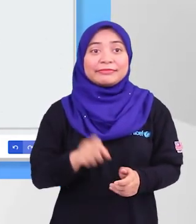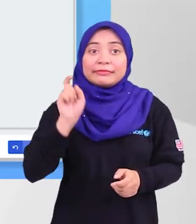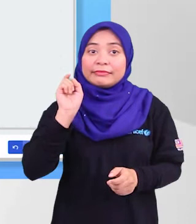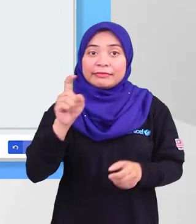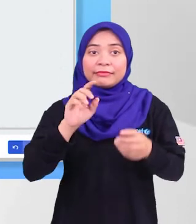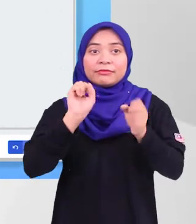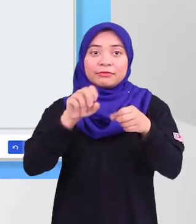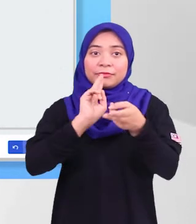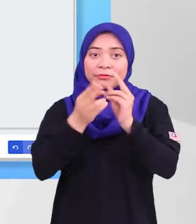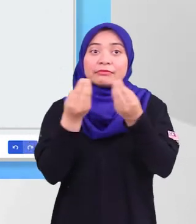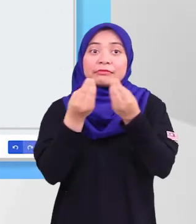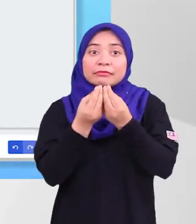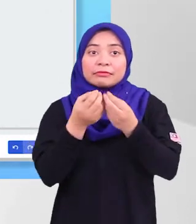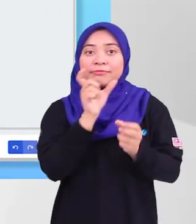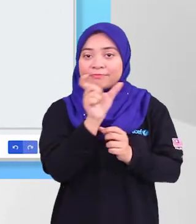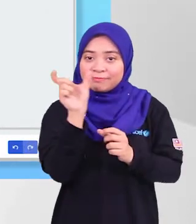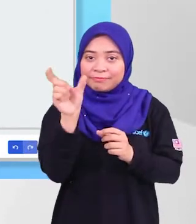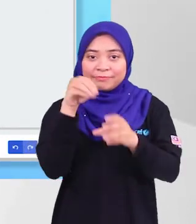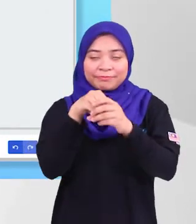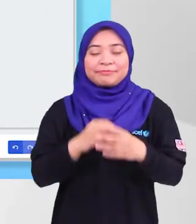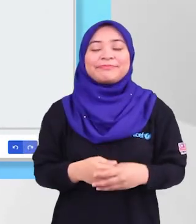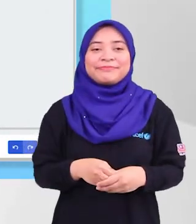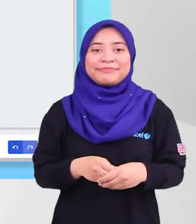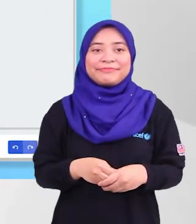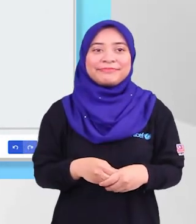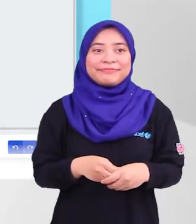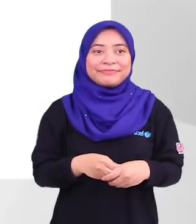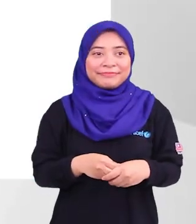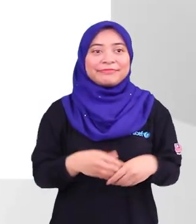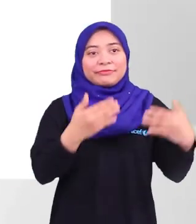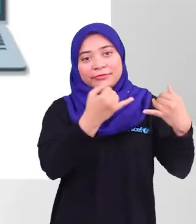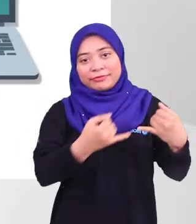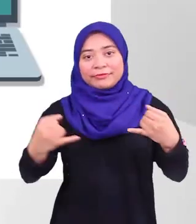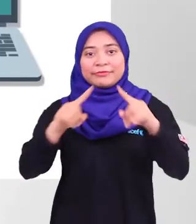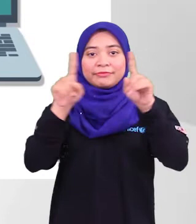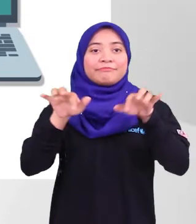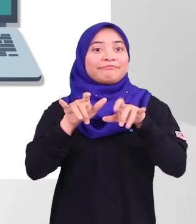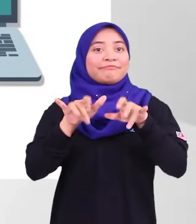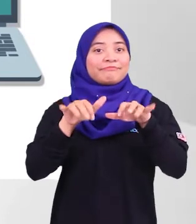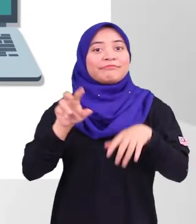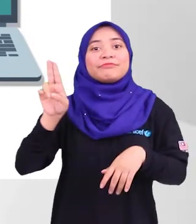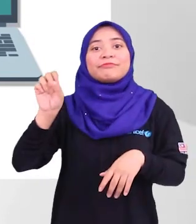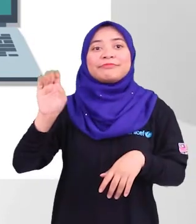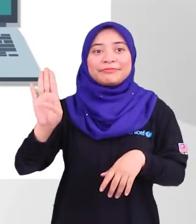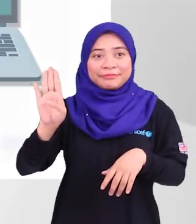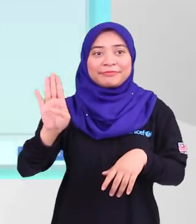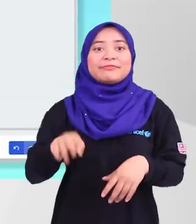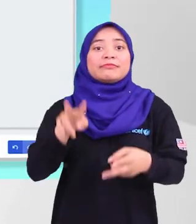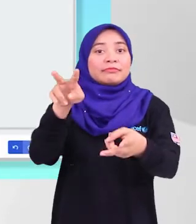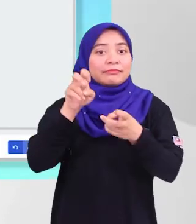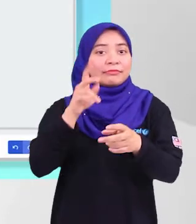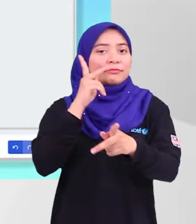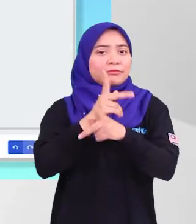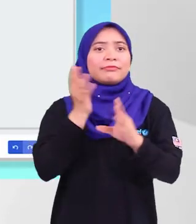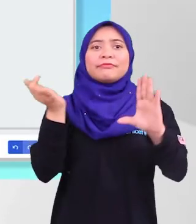Tekan variable dan pilih kiraan untuk dimasukkan dalam blok show number. Sambungkan microbit pada komputer dengan menggunakan wire USB. Tekan